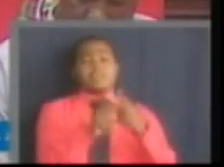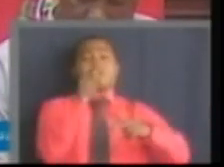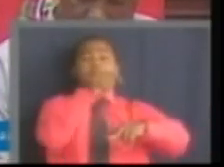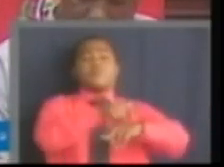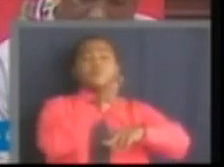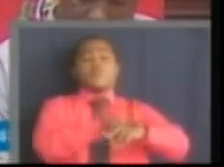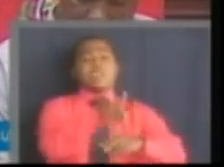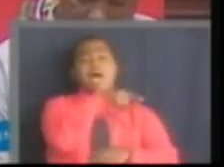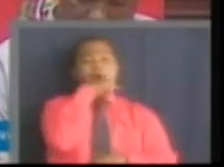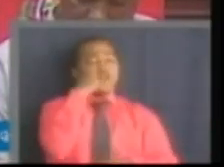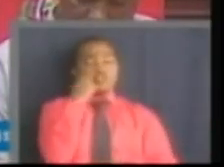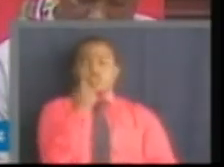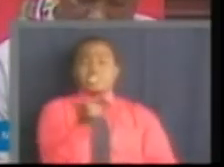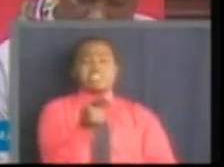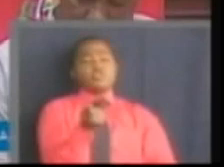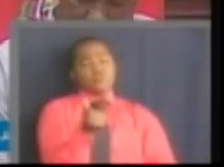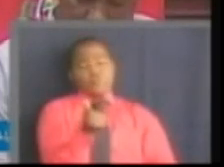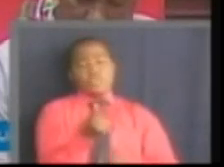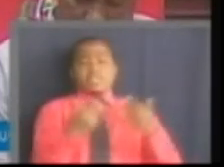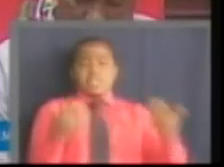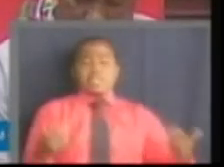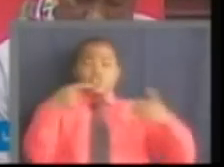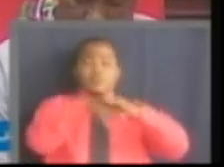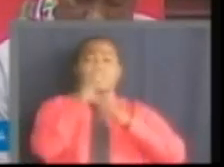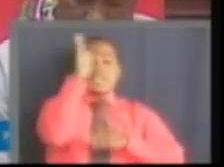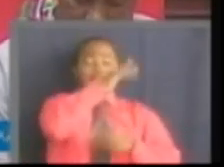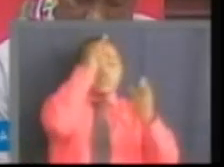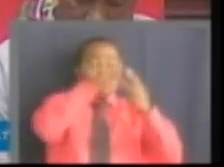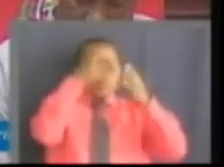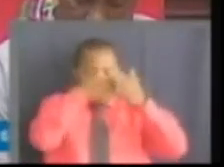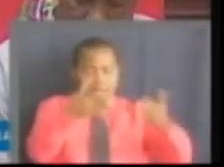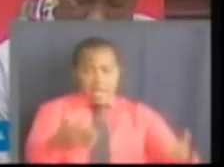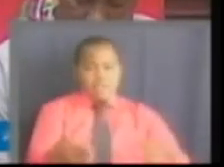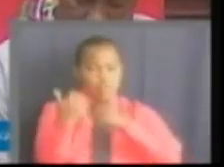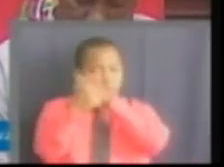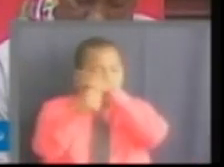ni kidogo, na ndio maana tumekwenda mpaka siku tatu, na hadi leo hii